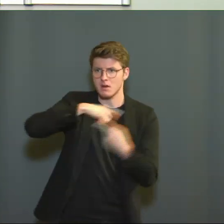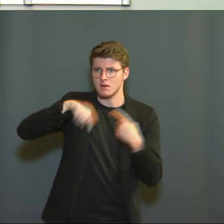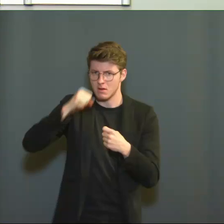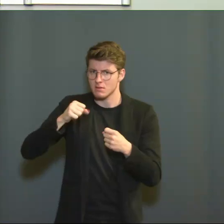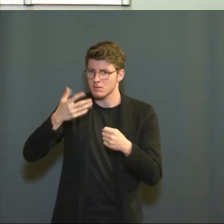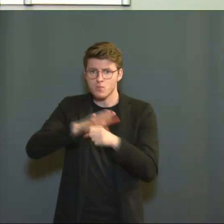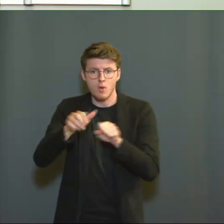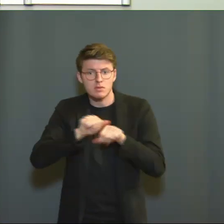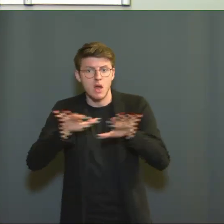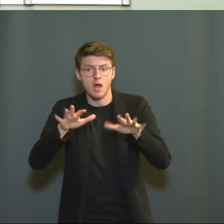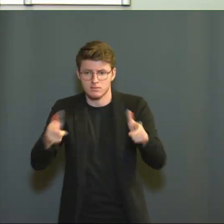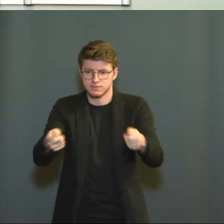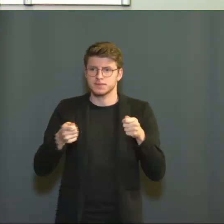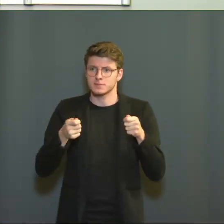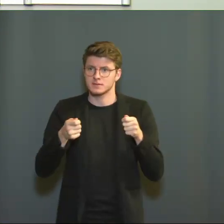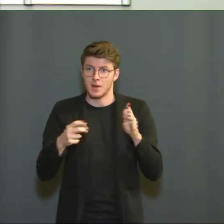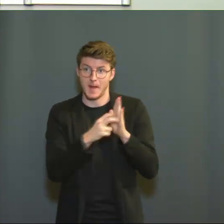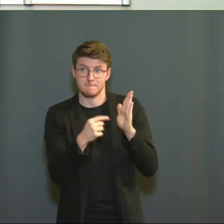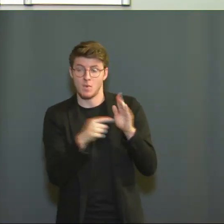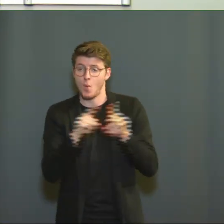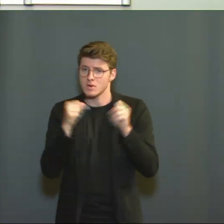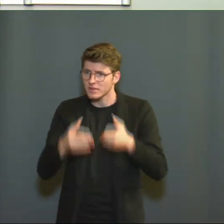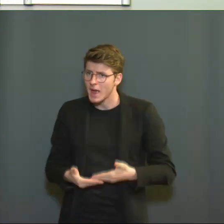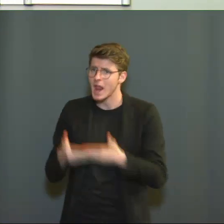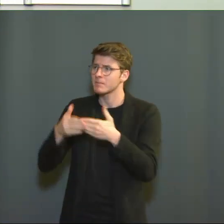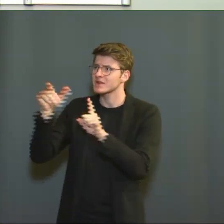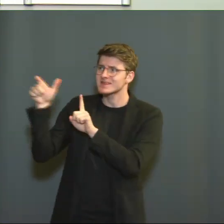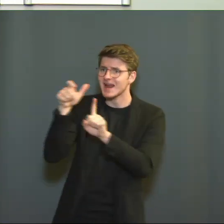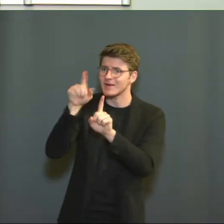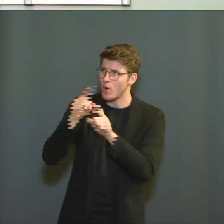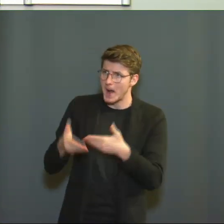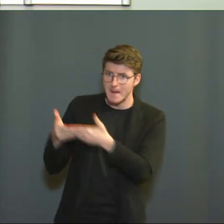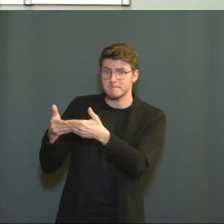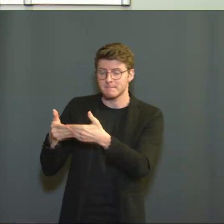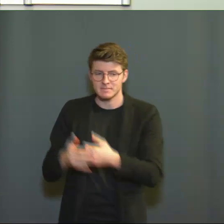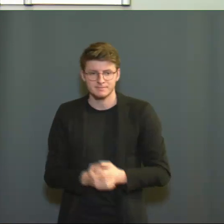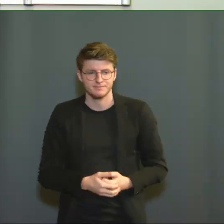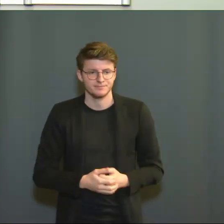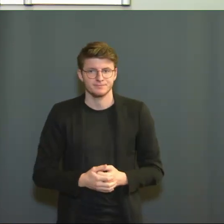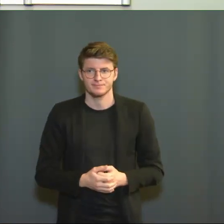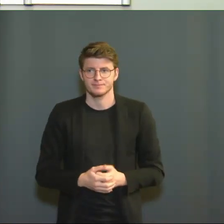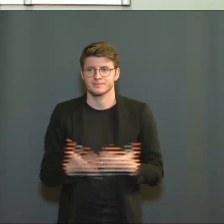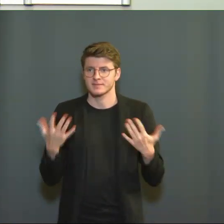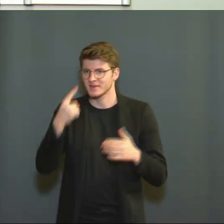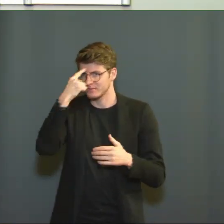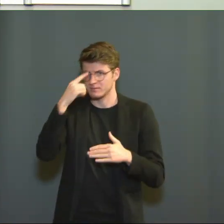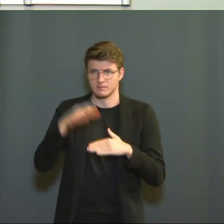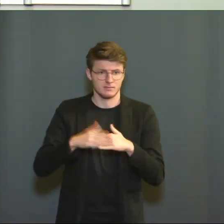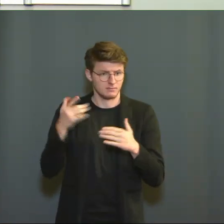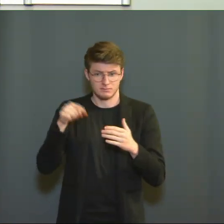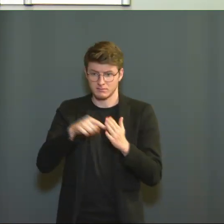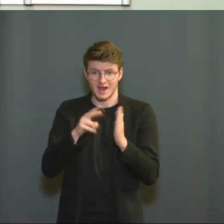vertragen en de contactopsporing helpen. Er is gewaakt over de gebruiksvriendelijkheid van de app